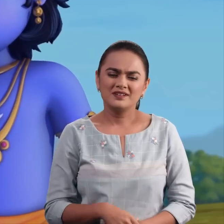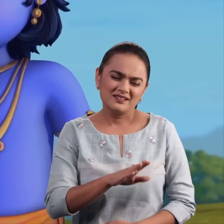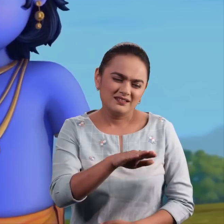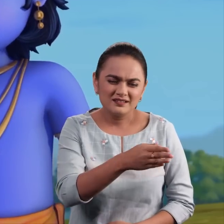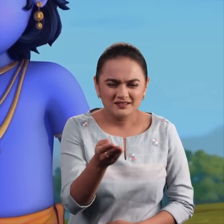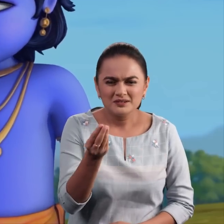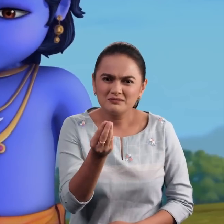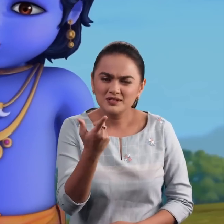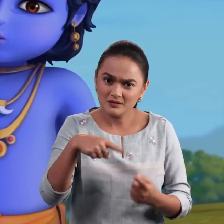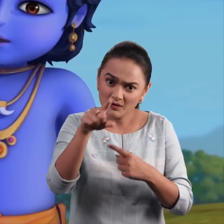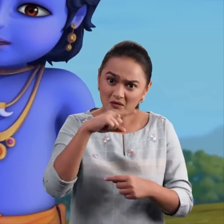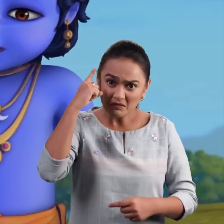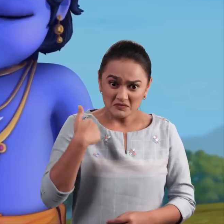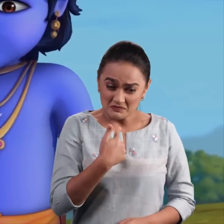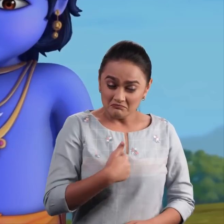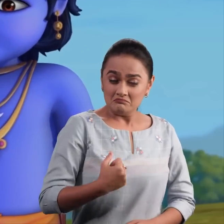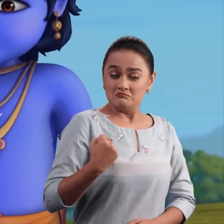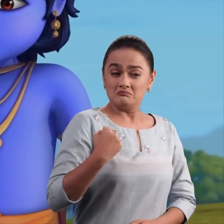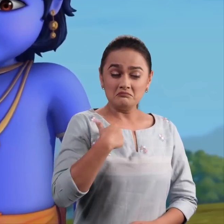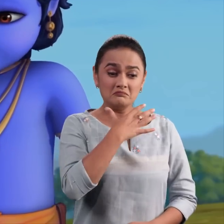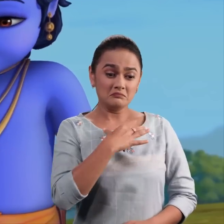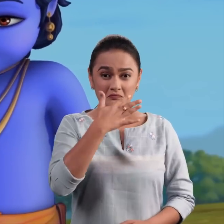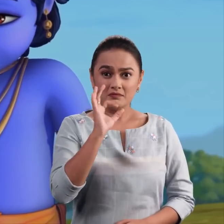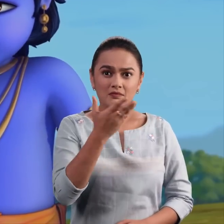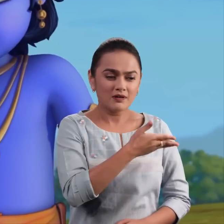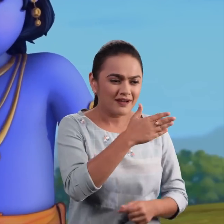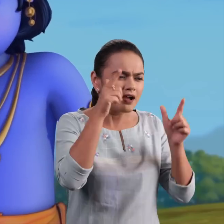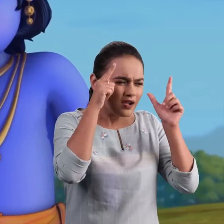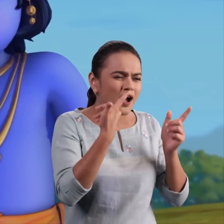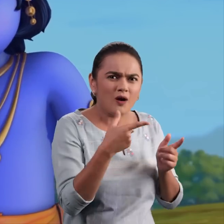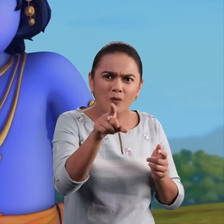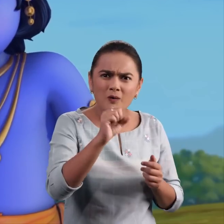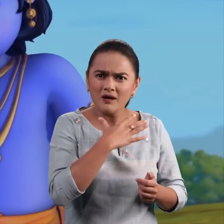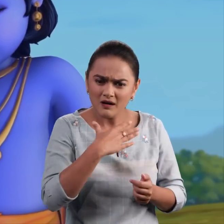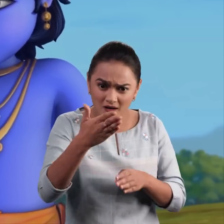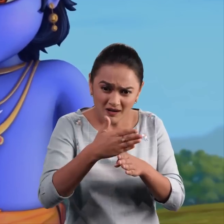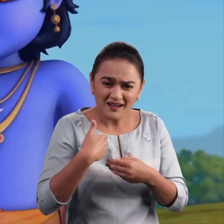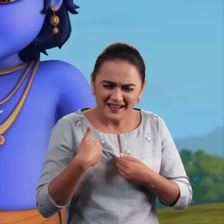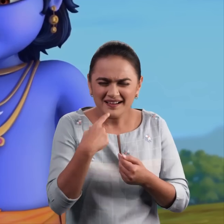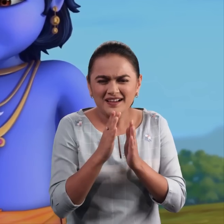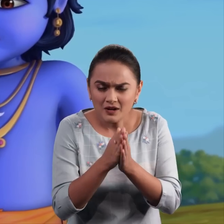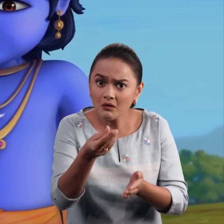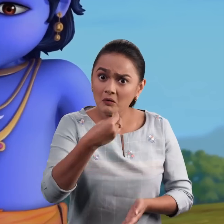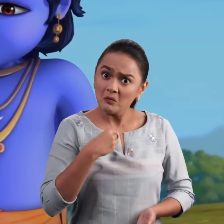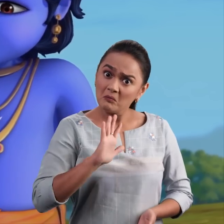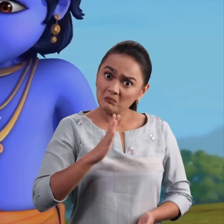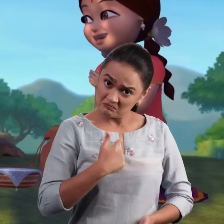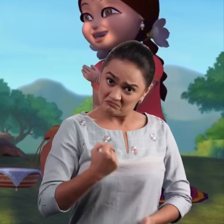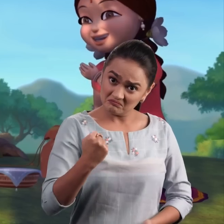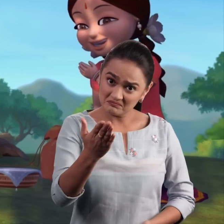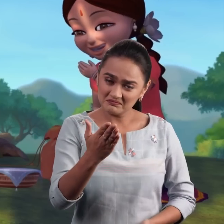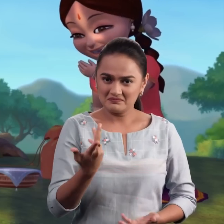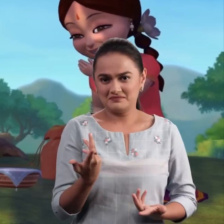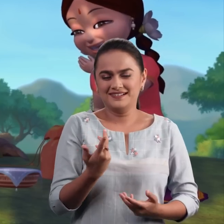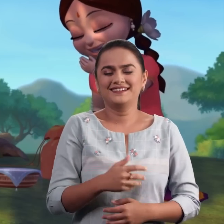प्यारी गोपियों, तुम्हें अपने आभूषणों पर इतना अभिमान है कि तुमने इन भोली भाली गायों के साथ अपने आभूषण बांटने की मेरी विनती भी अनसुनी कर दी।